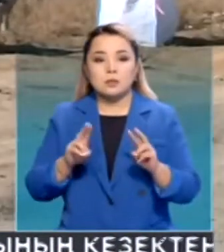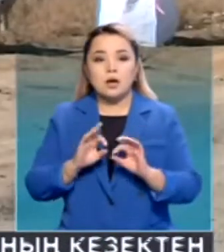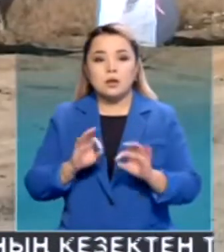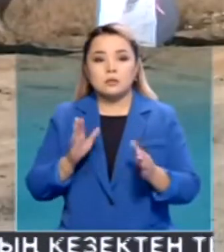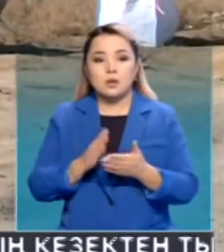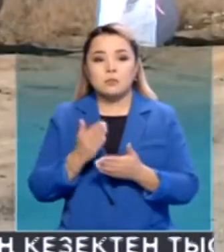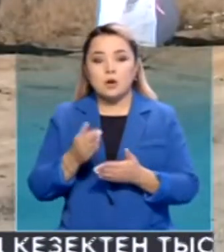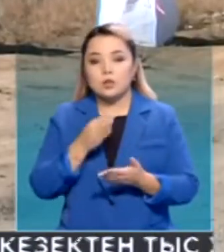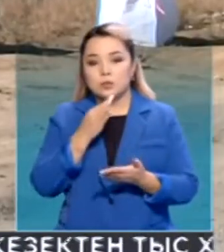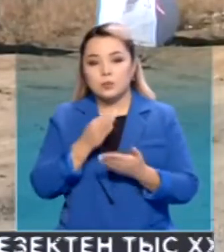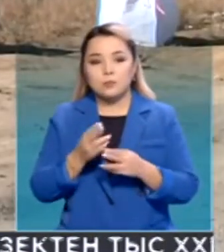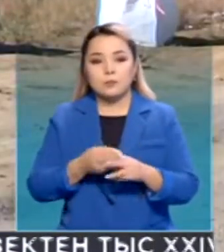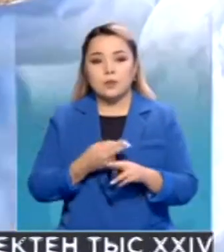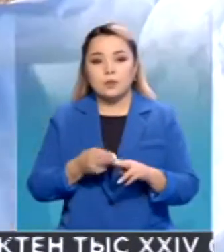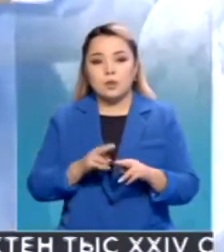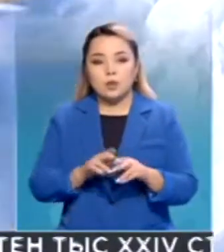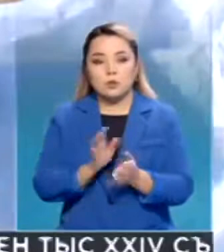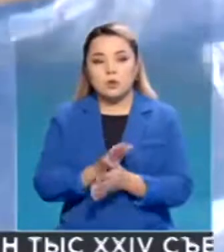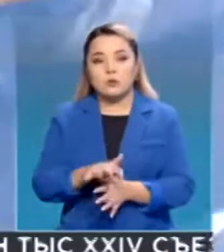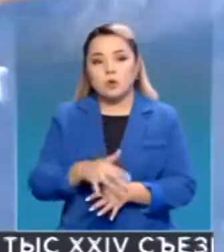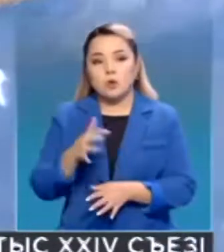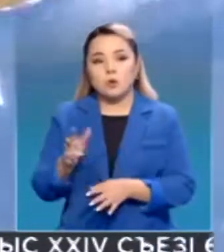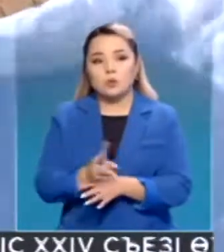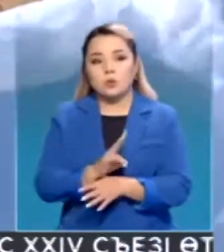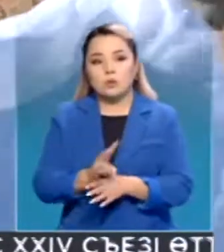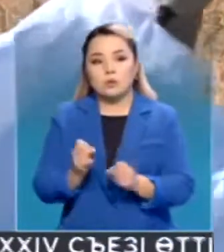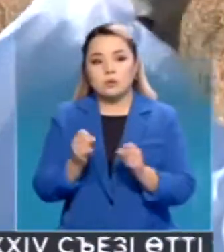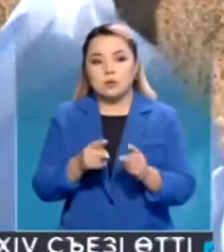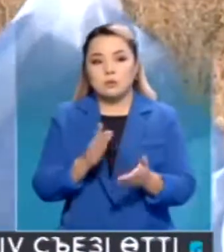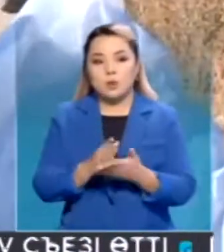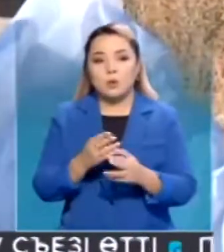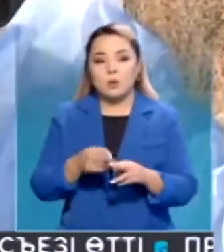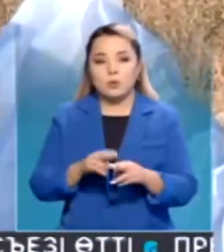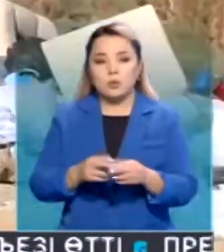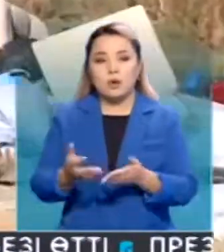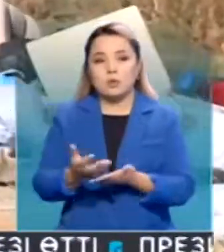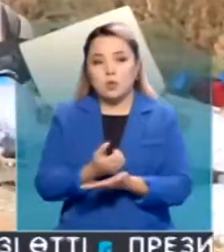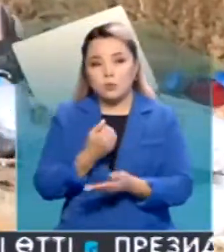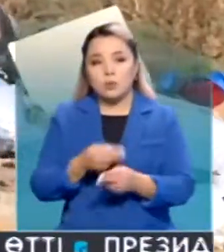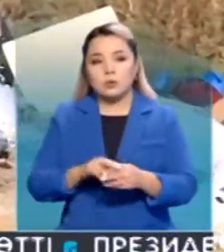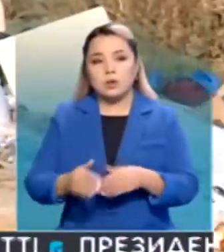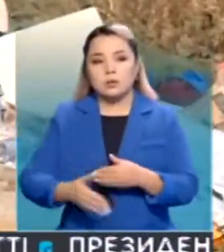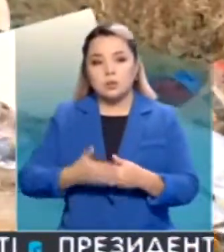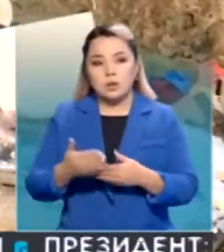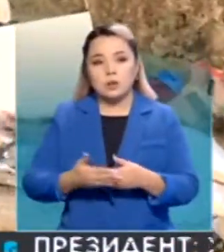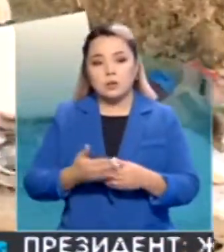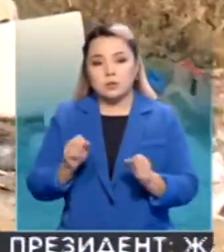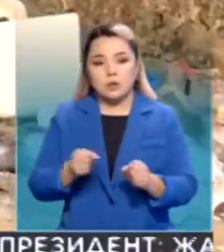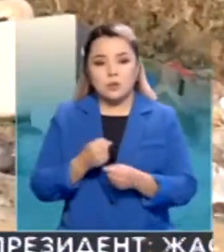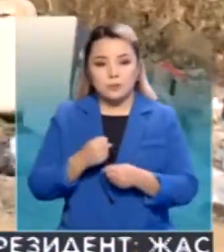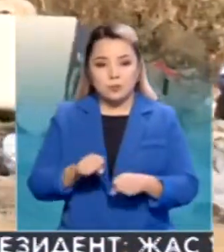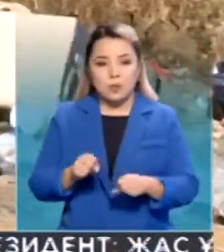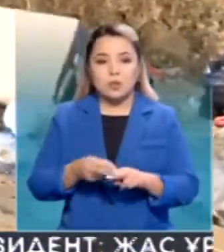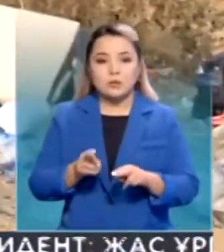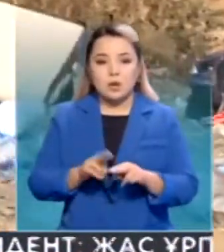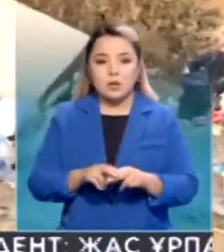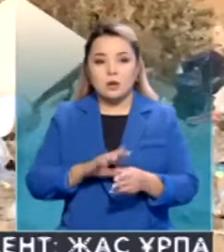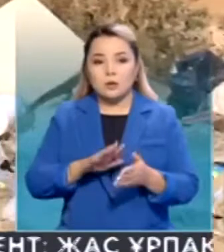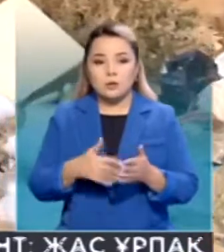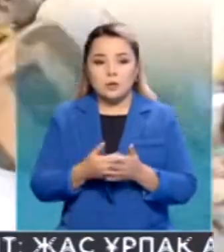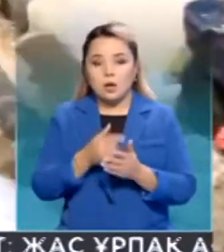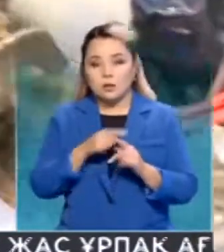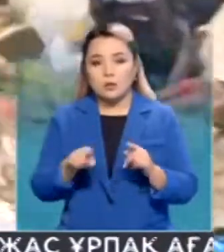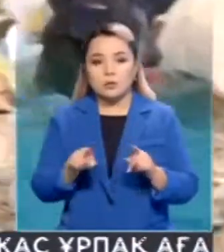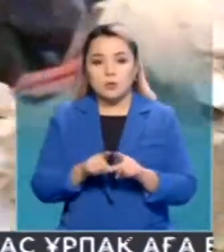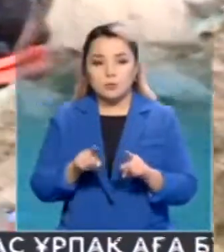айтуынша, жауапсыз тұрғындар қоқысты түн ішінде төгіп кетеді. Сондықтан оларды тауып, жауапқа тарту көбіне мүмкін емес. Қазірге дейін қала